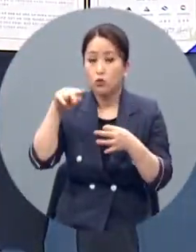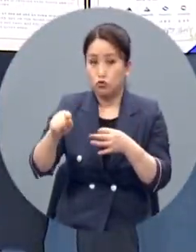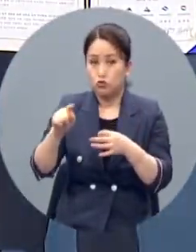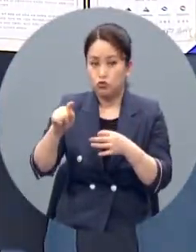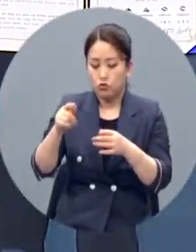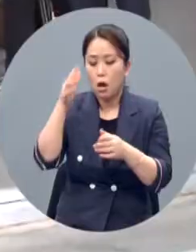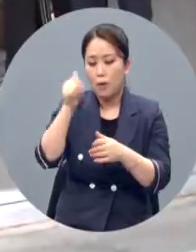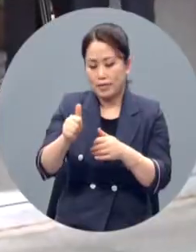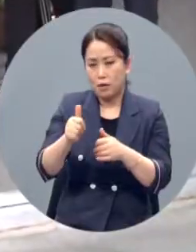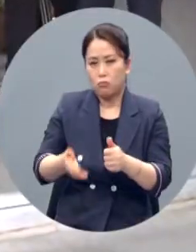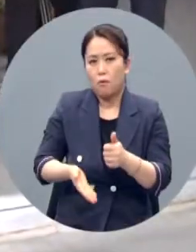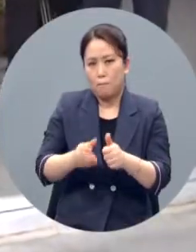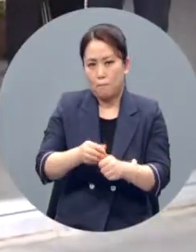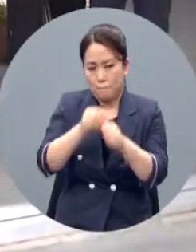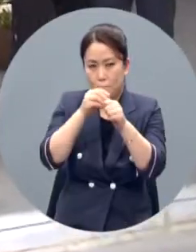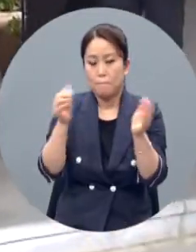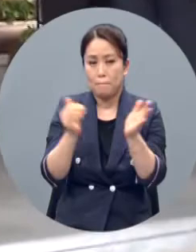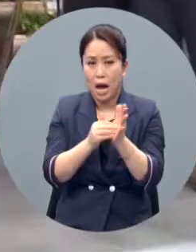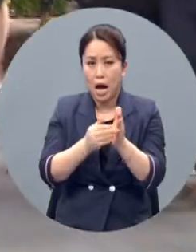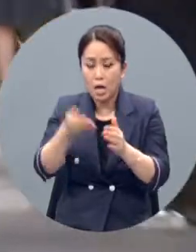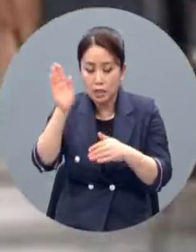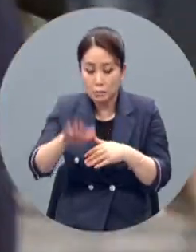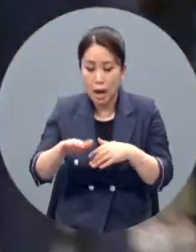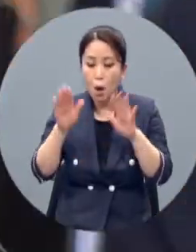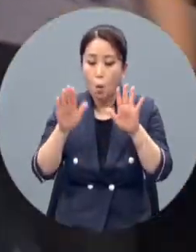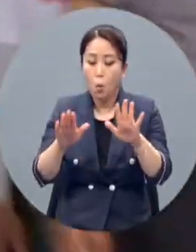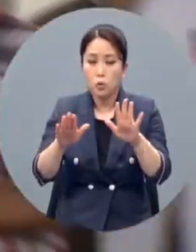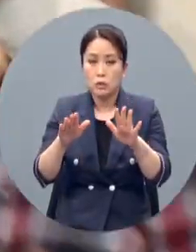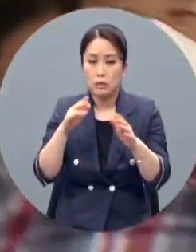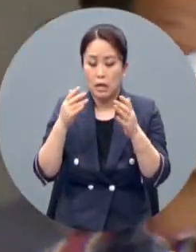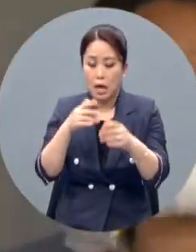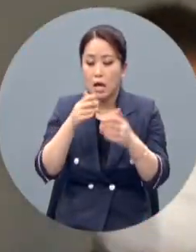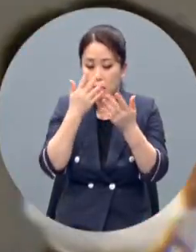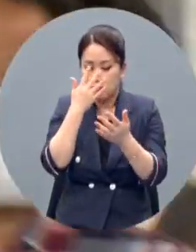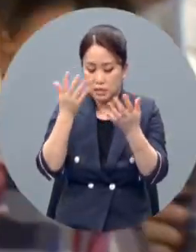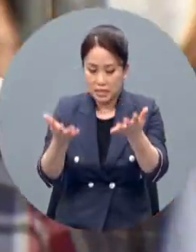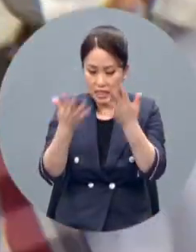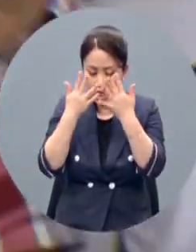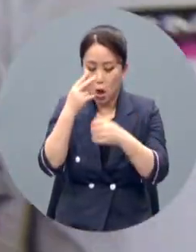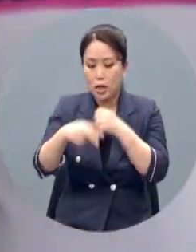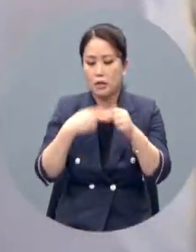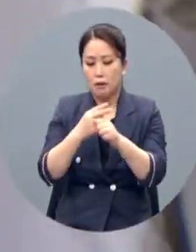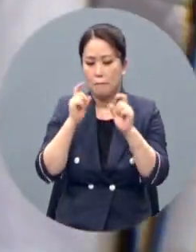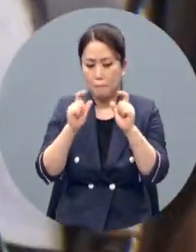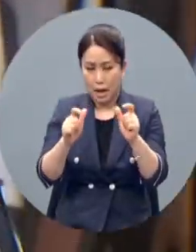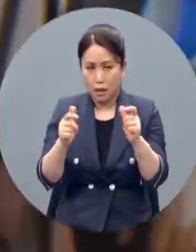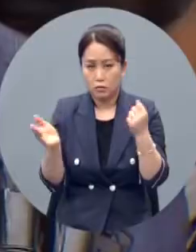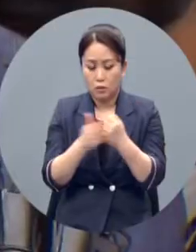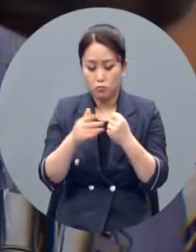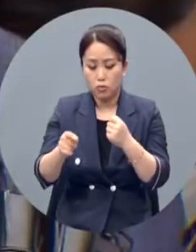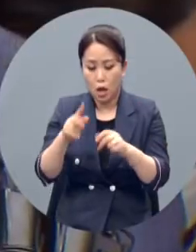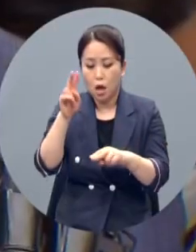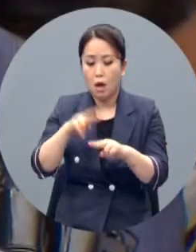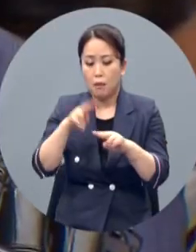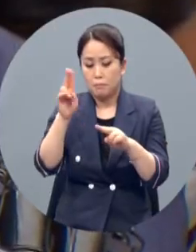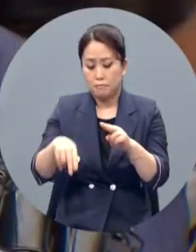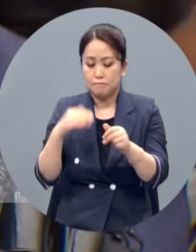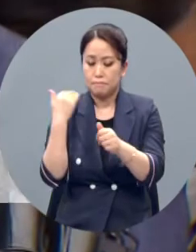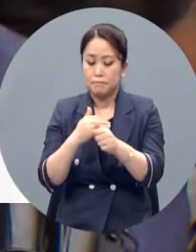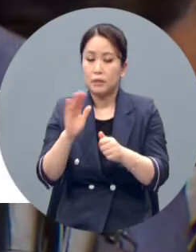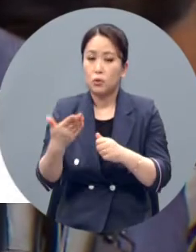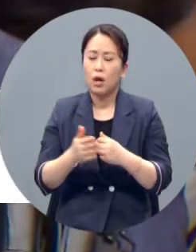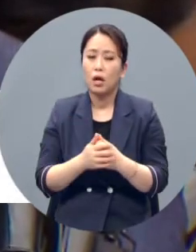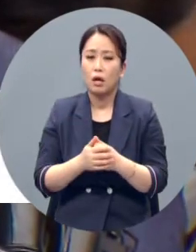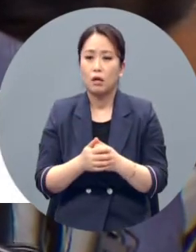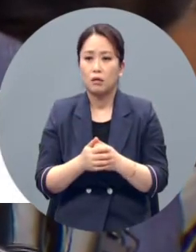하지만 하루 뒤 김 지사는 징역 2년의 확정판결을 받고 지사 직을 잃게 됐습니다 대부분의 내린